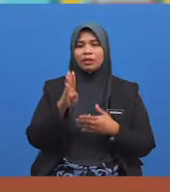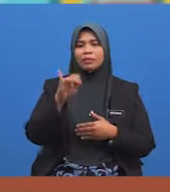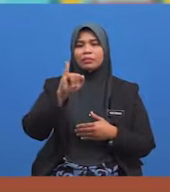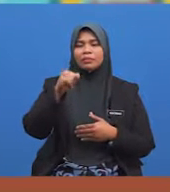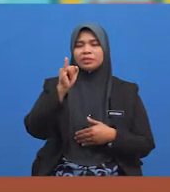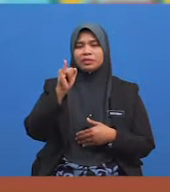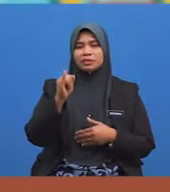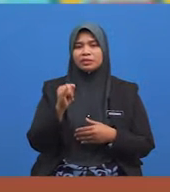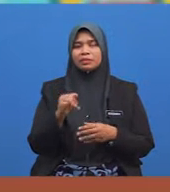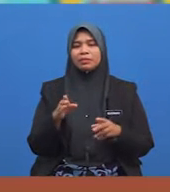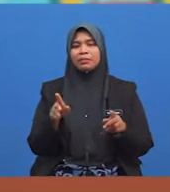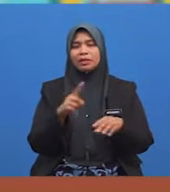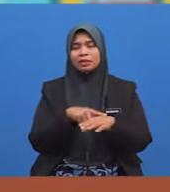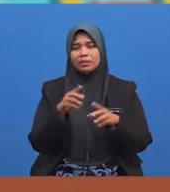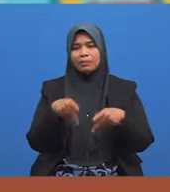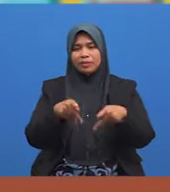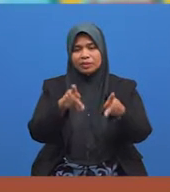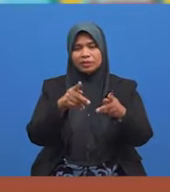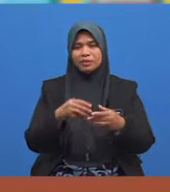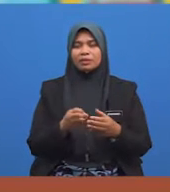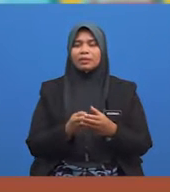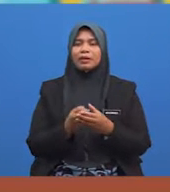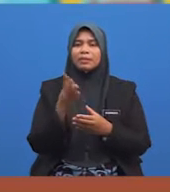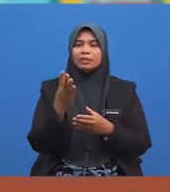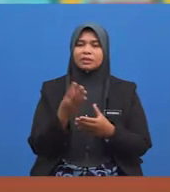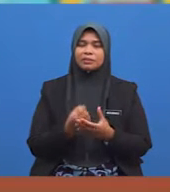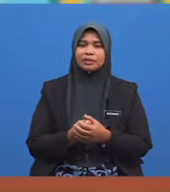benih semasa proses percampahan.